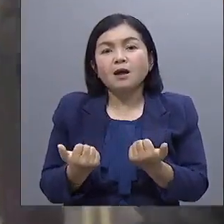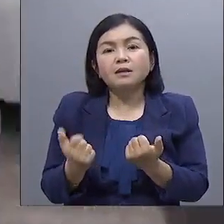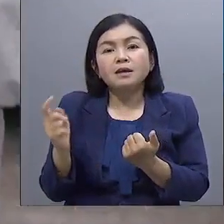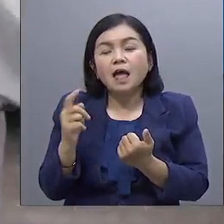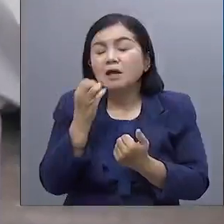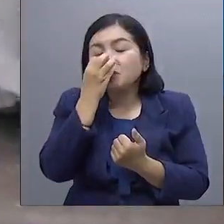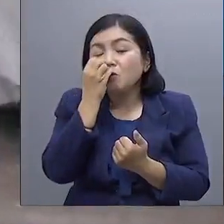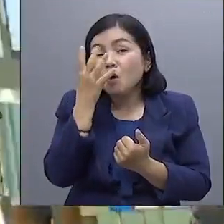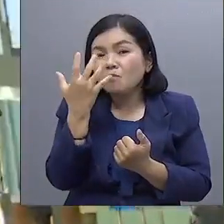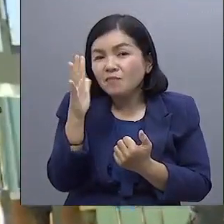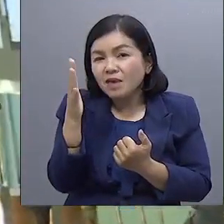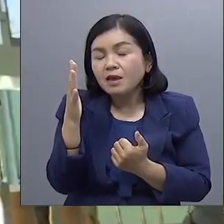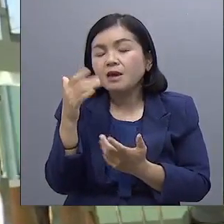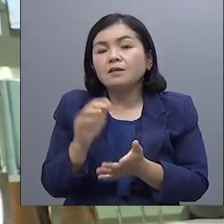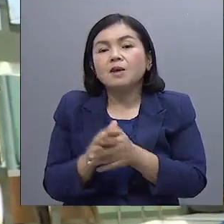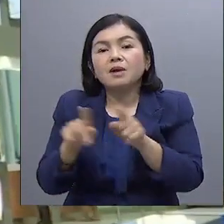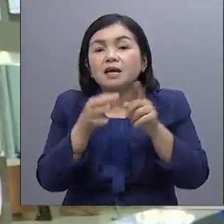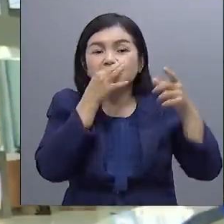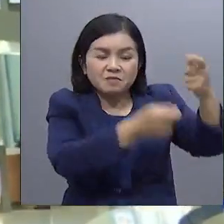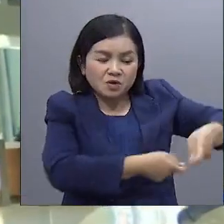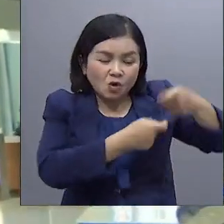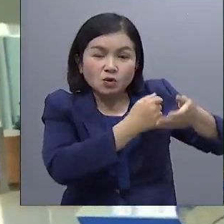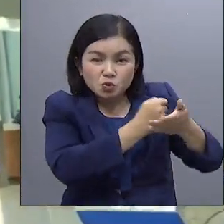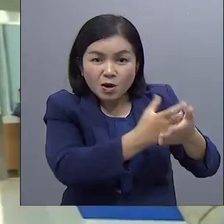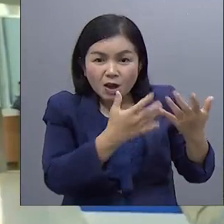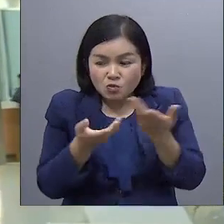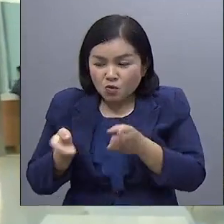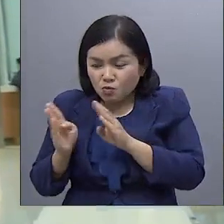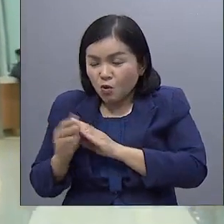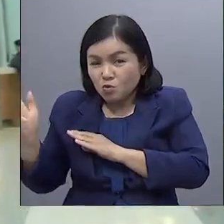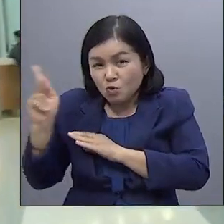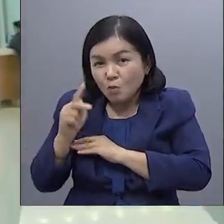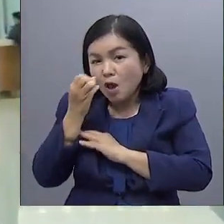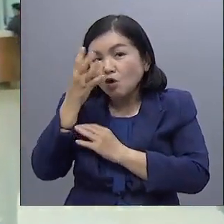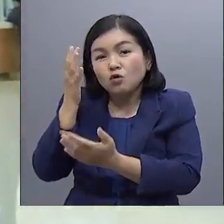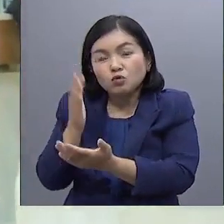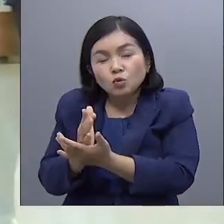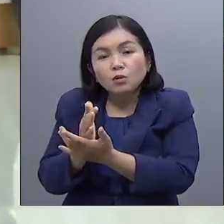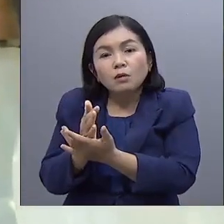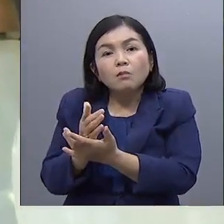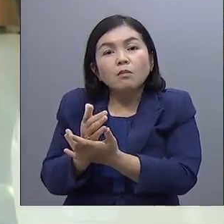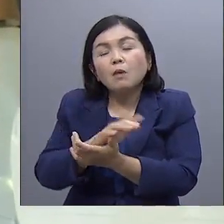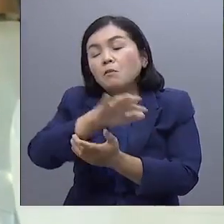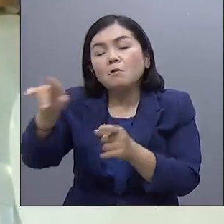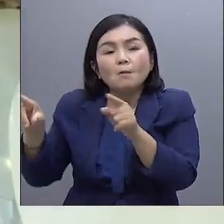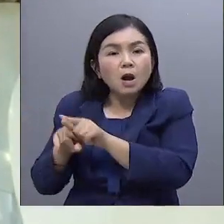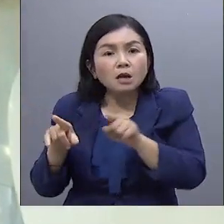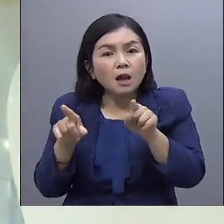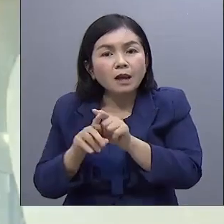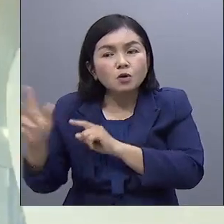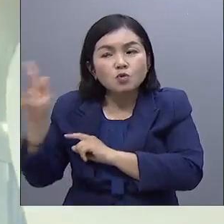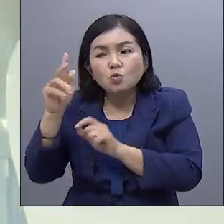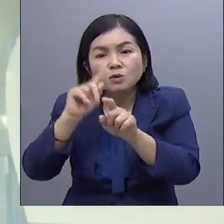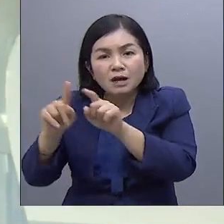เมื่อเทียบกับการพักหนี้เกษตรกรนะคะนโยบายนี้ใหญ่กว่ามากค่ะเนื่องจากว่าครอบคลุมสินเชื่อหลายประเภทอัตราดอกเบี้ยสินเชื่อทั่วไป